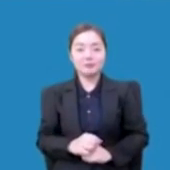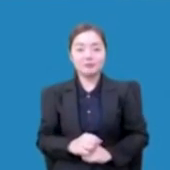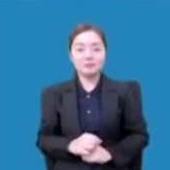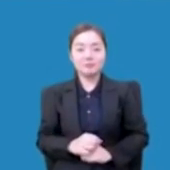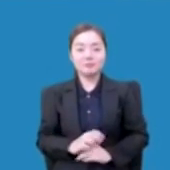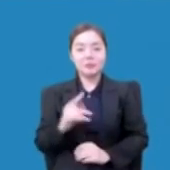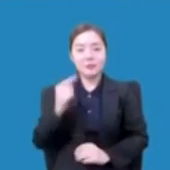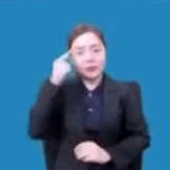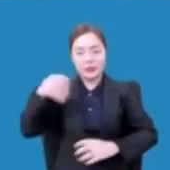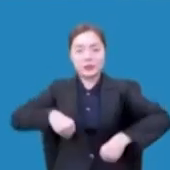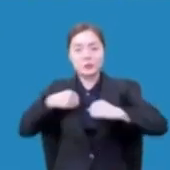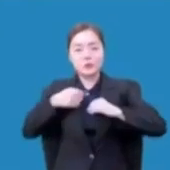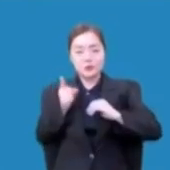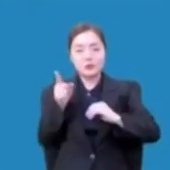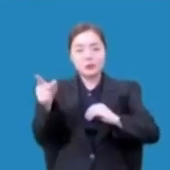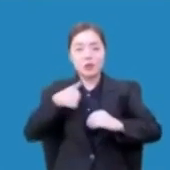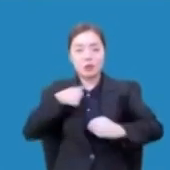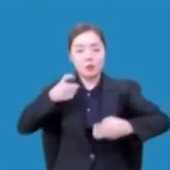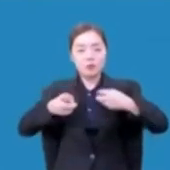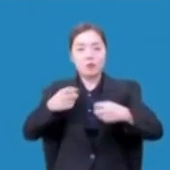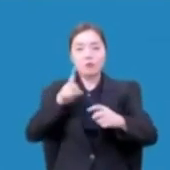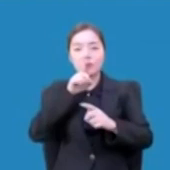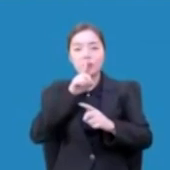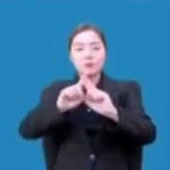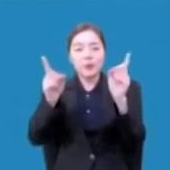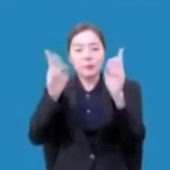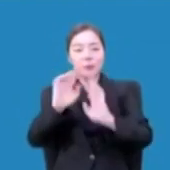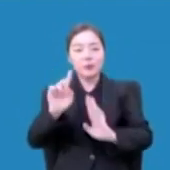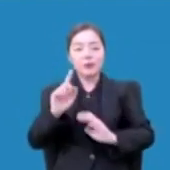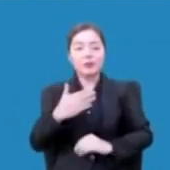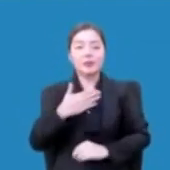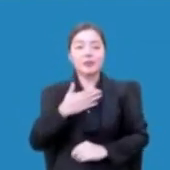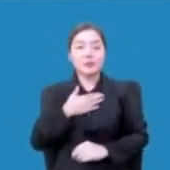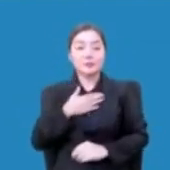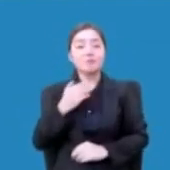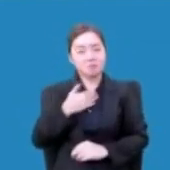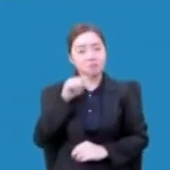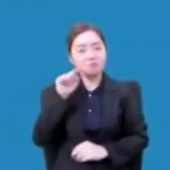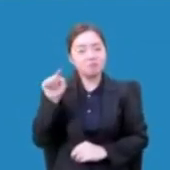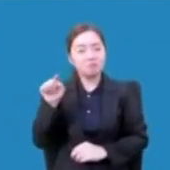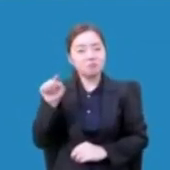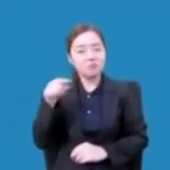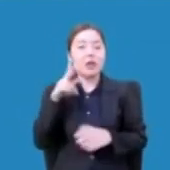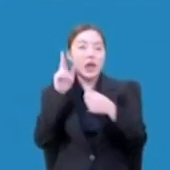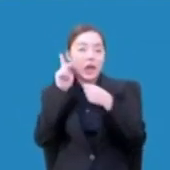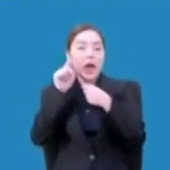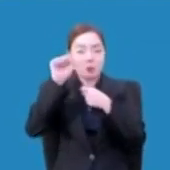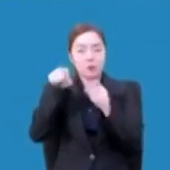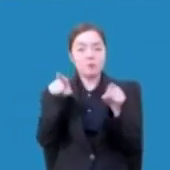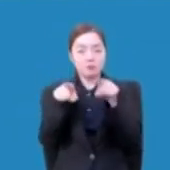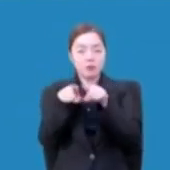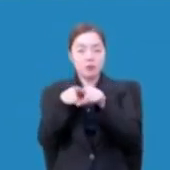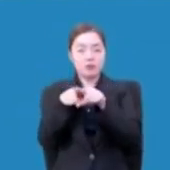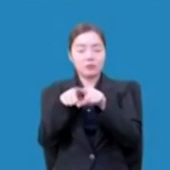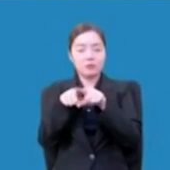ย AI จะมีความแตกต่างกันบ้างไหมฮะ สุทธิชัยกับสุทธิชัย AI ว่าข่าวเหมือนกันครับและต่อไปนี้ผ